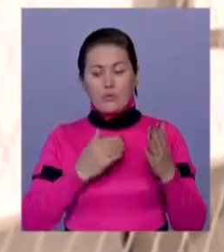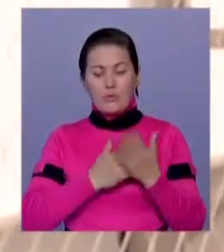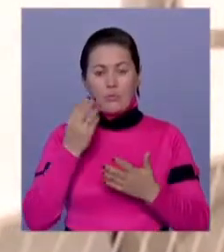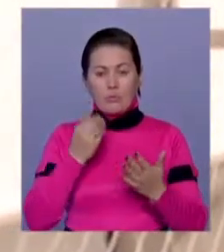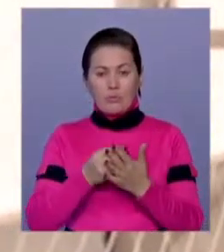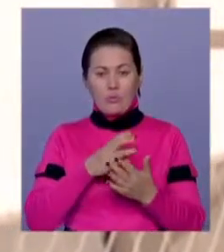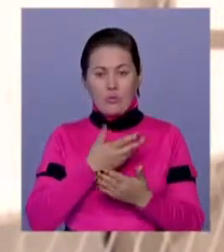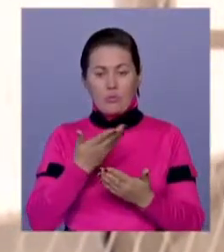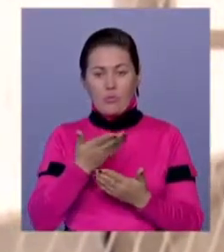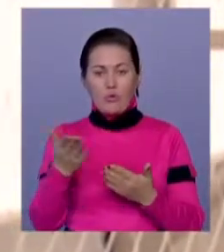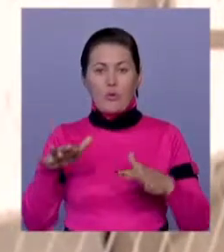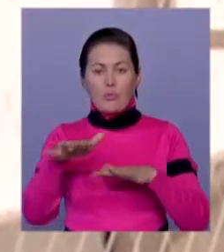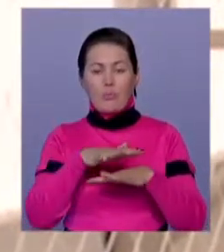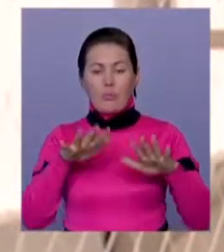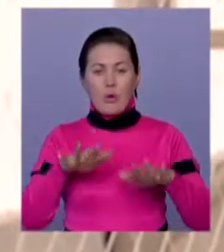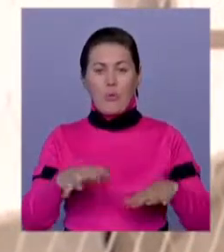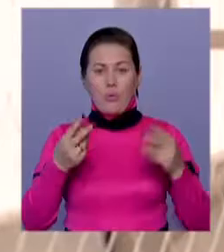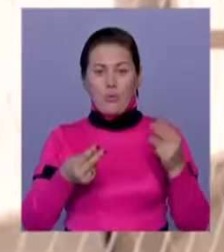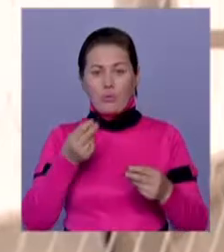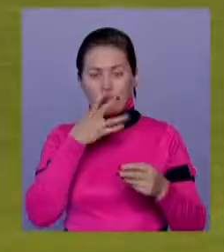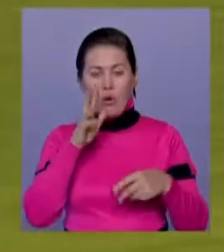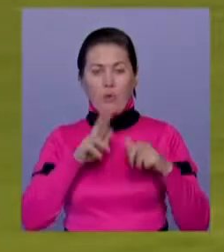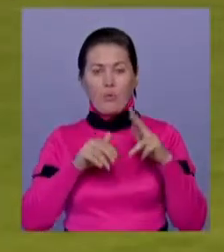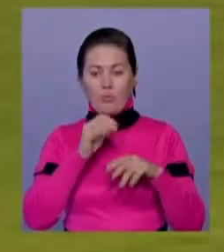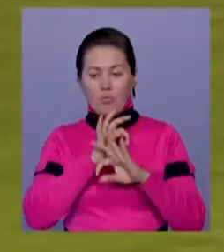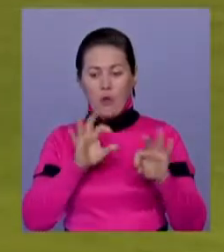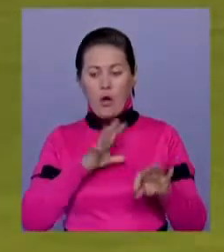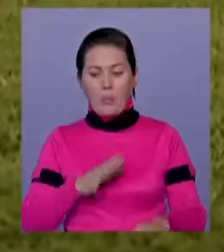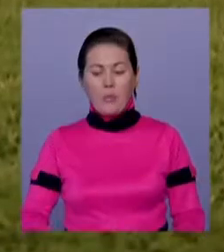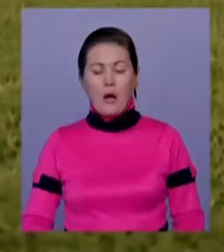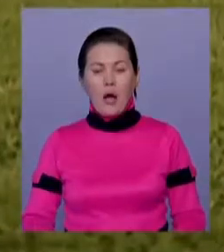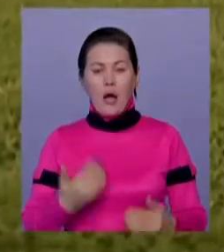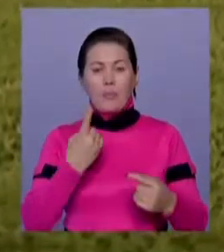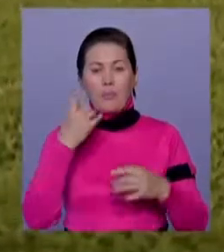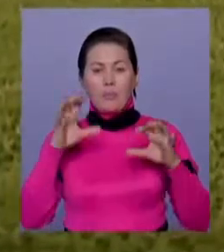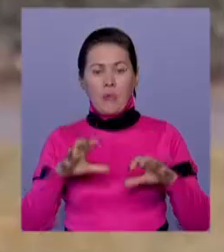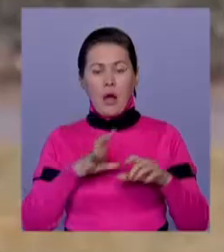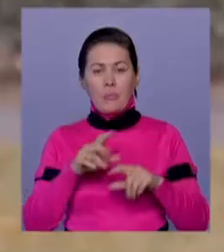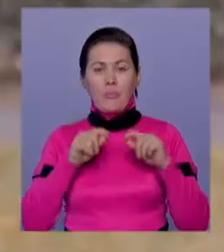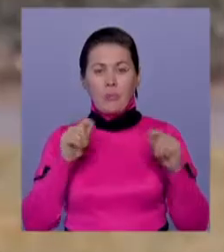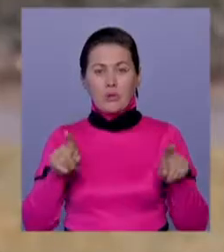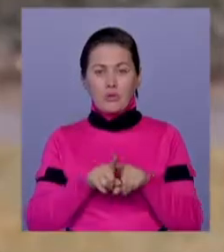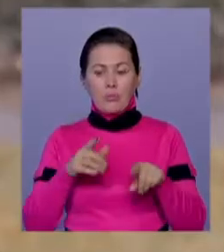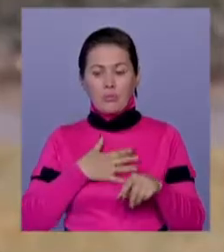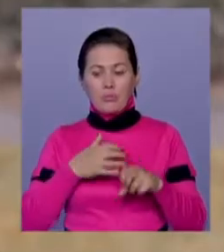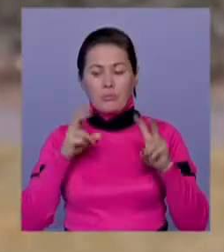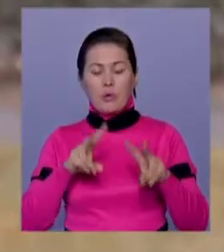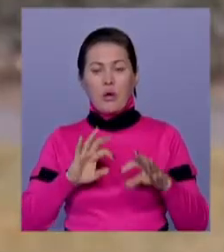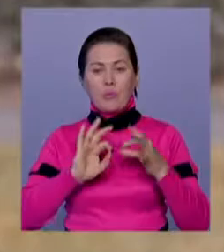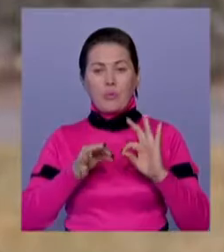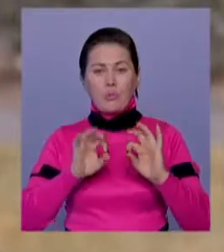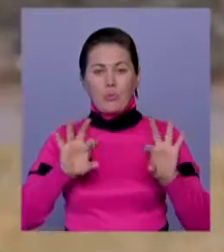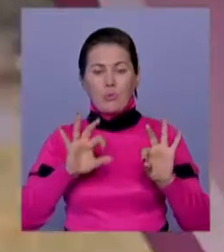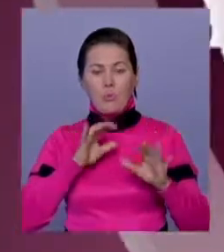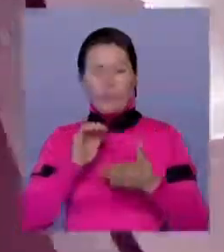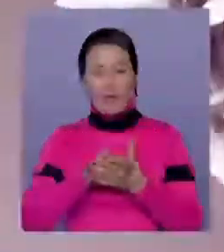деп. Бұл алаң жақсы салынған. Тұңғыш президент күні қарсаңында ашылған нысанмен мен Перзат Көмекбайқызы танысып